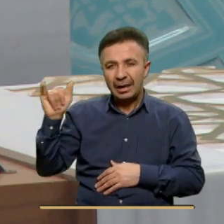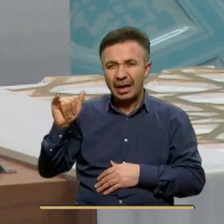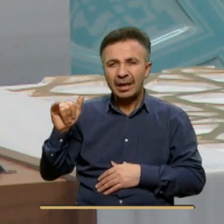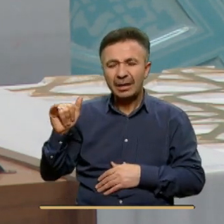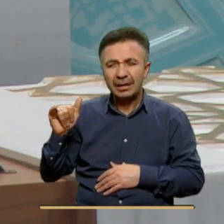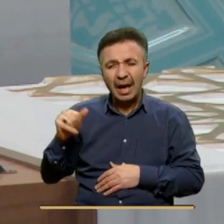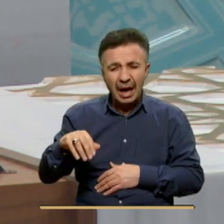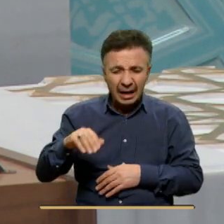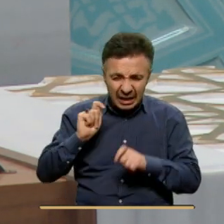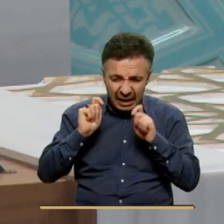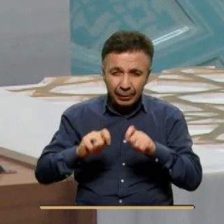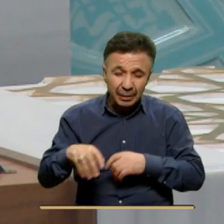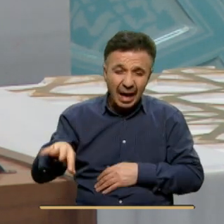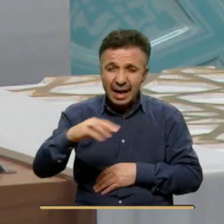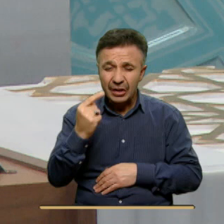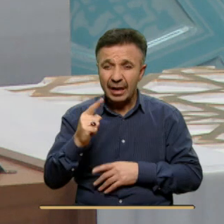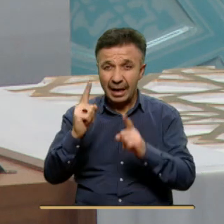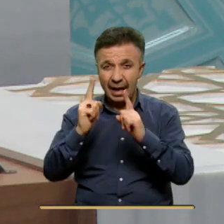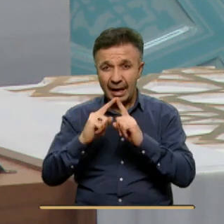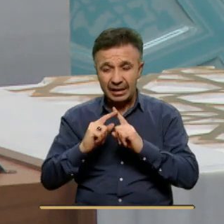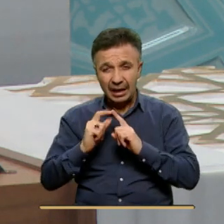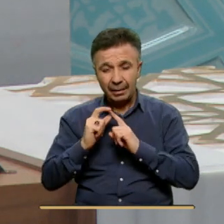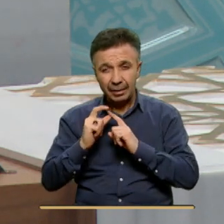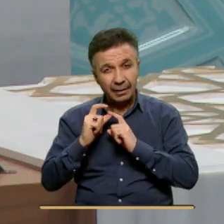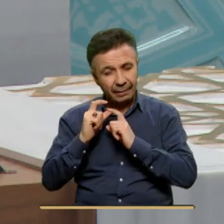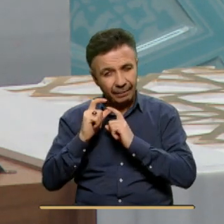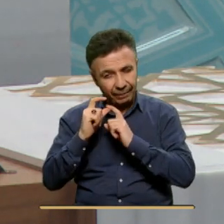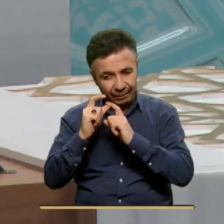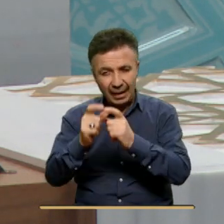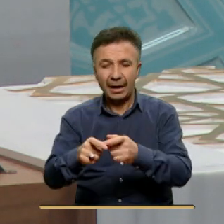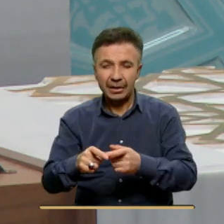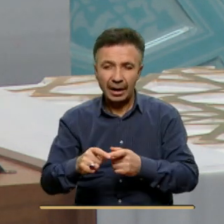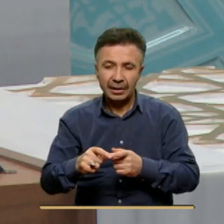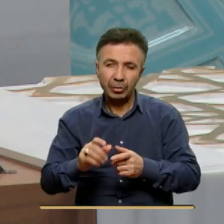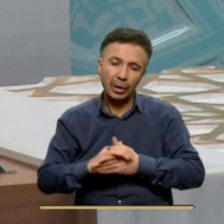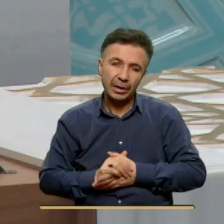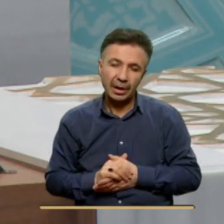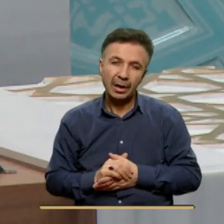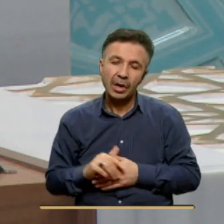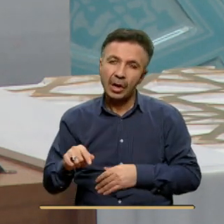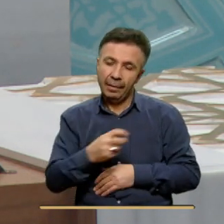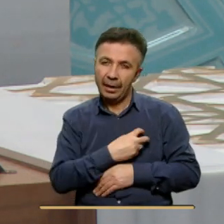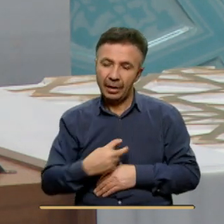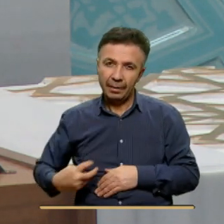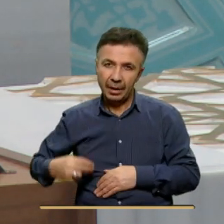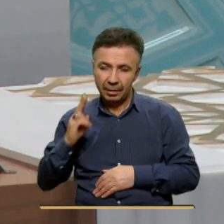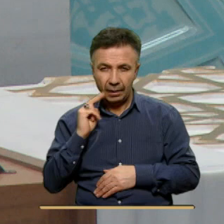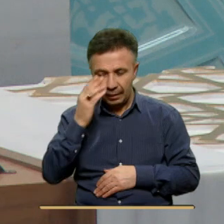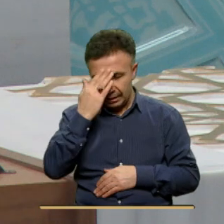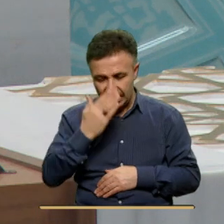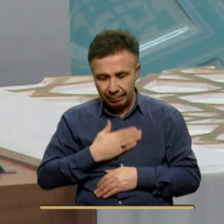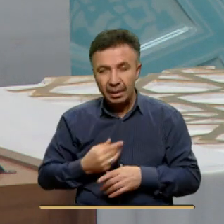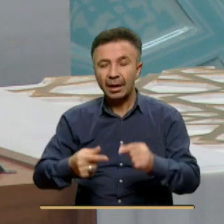vereceğiz. Nitekim o sahneye dair sevgili Peygamberimiz Aleyhissalatu Vesselam Efendimiz